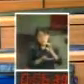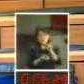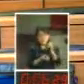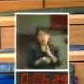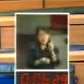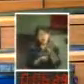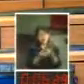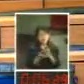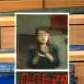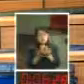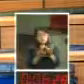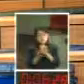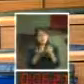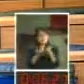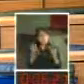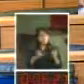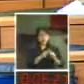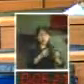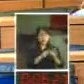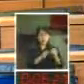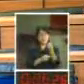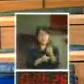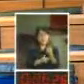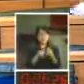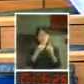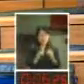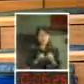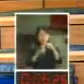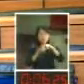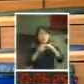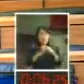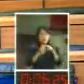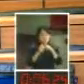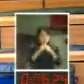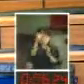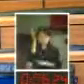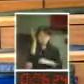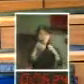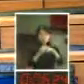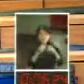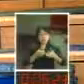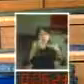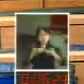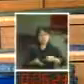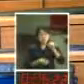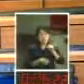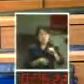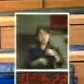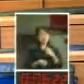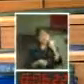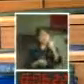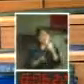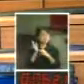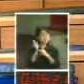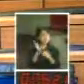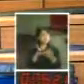กว่าท่านประธานนะในขณะที่พี่น้องประชาชนเกิดความเดือดร้อนกันมากมายผมจะยกตัวอย่างในกรณีที่การใ